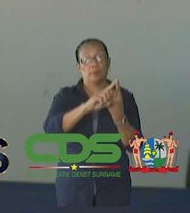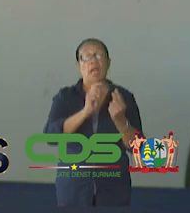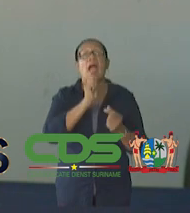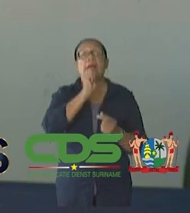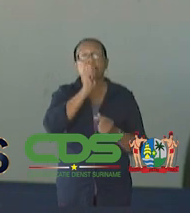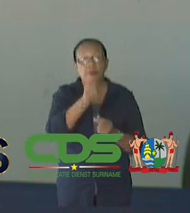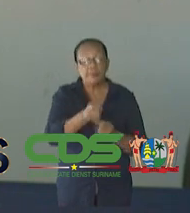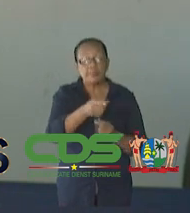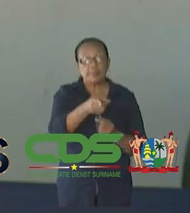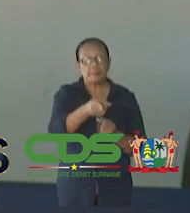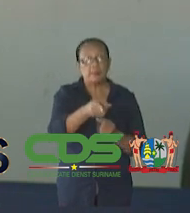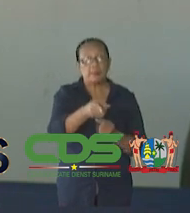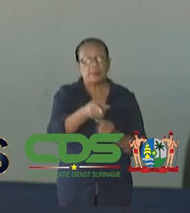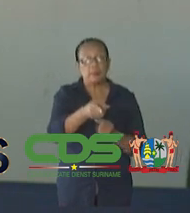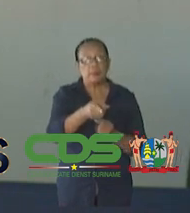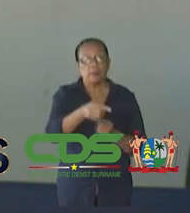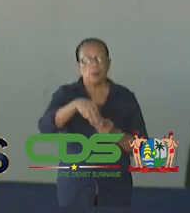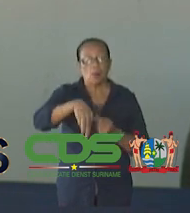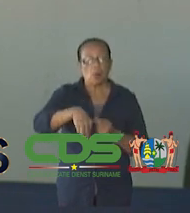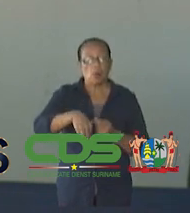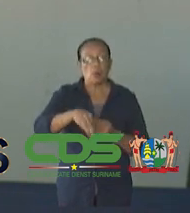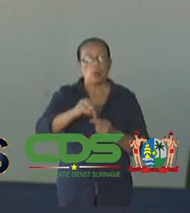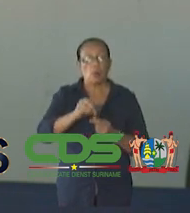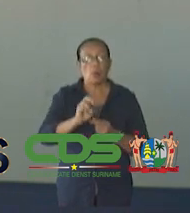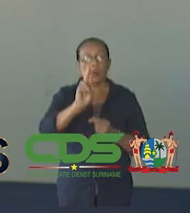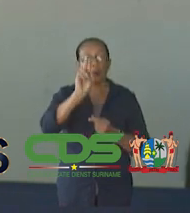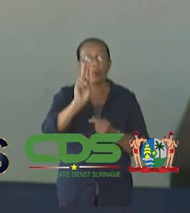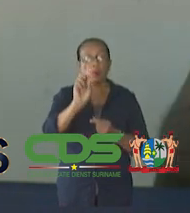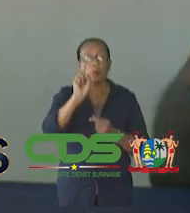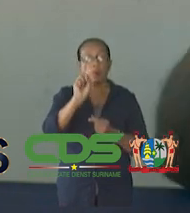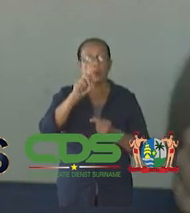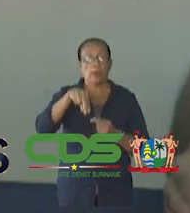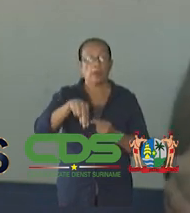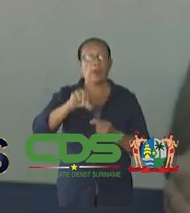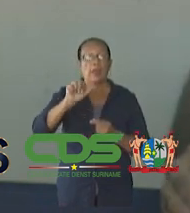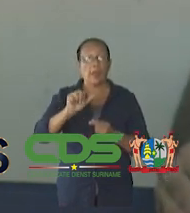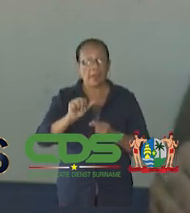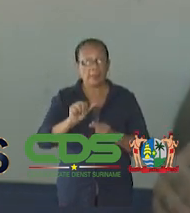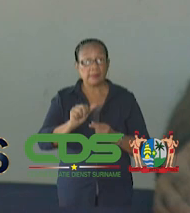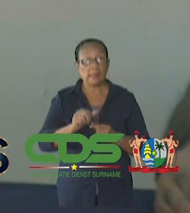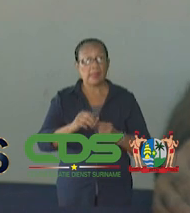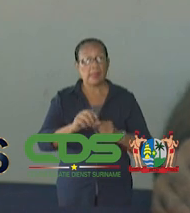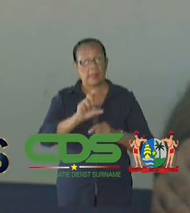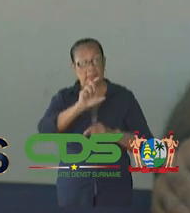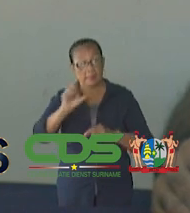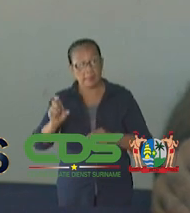adviseren wij om de Mohana-regels voorlopig voor te zetten.